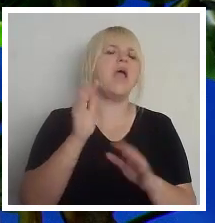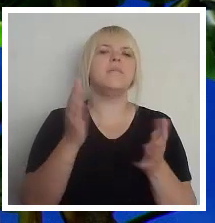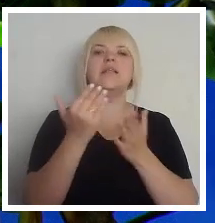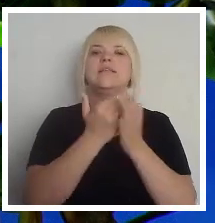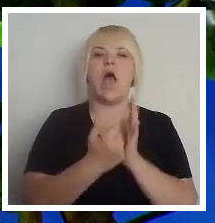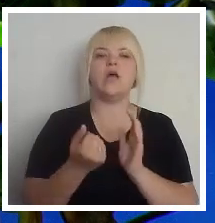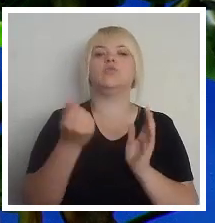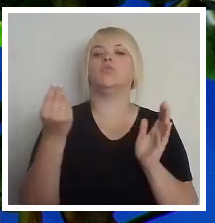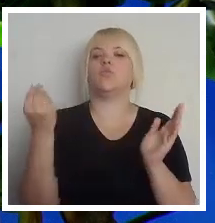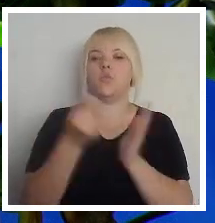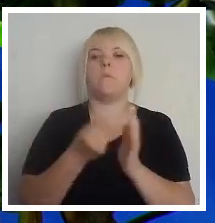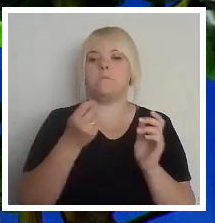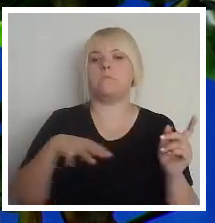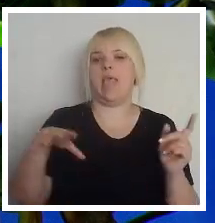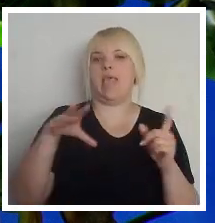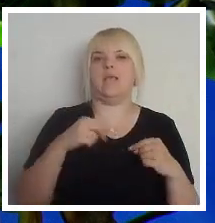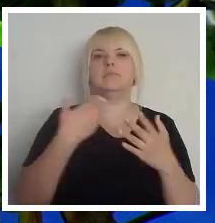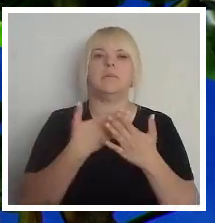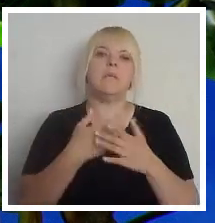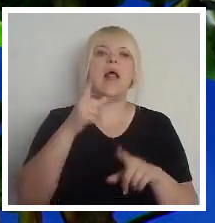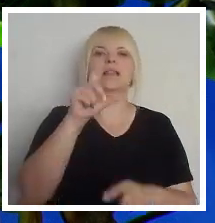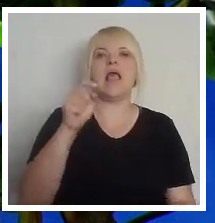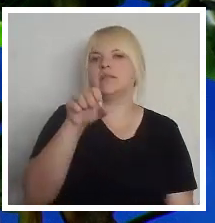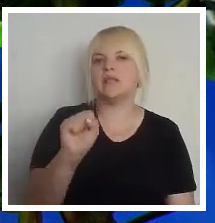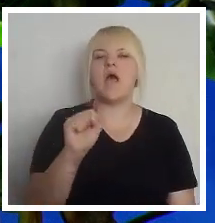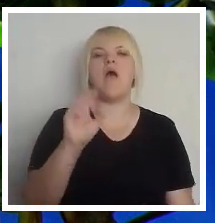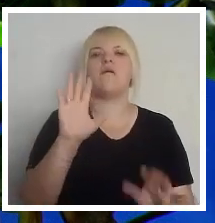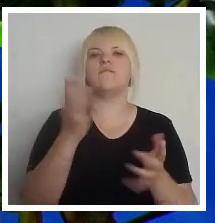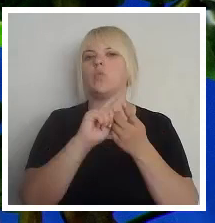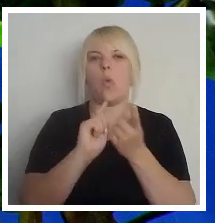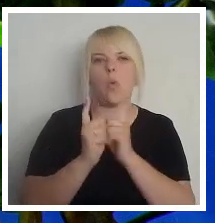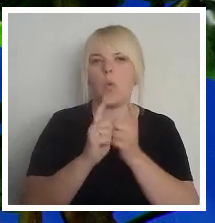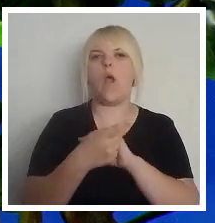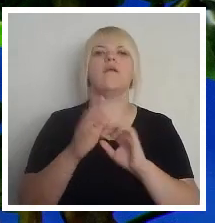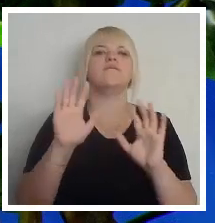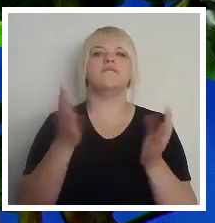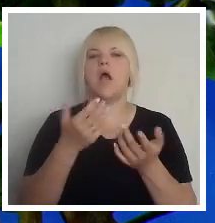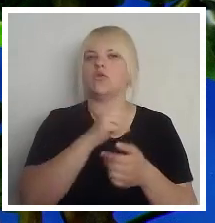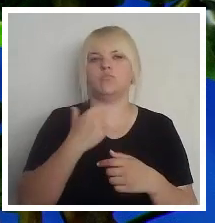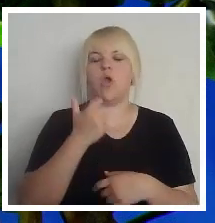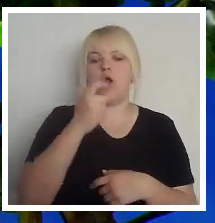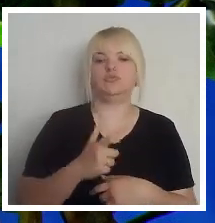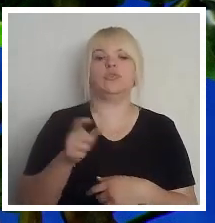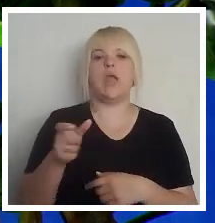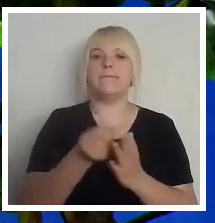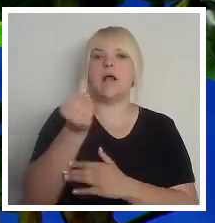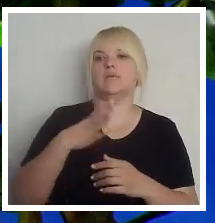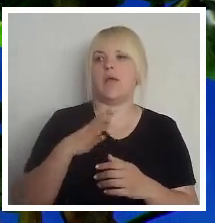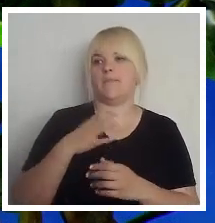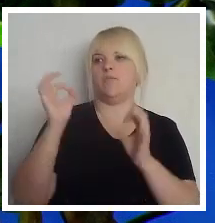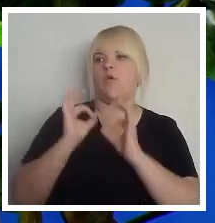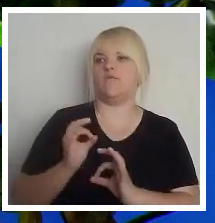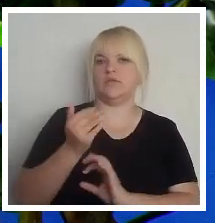mēs, vienalga vai tā bija ziņaģentūra Leta, vai tie bija tulkojumi, vai tie bija paši, mēs maksājām saviem profesionāļiem,